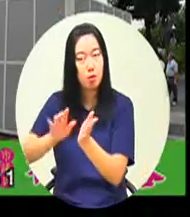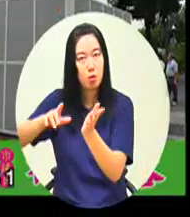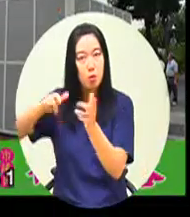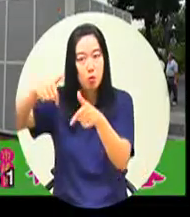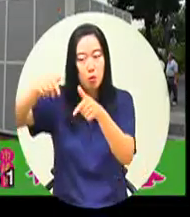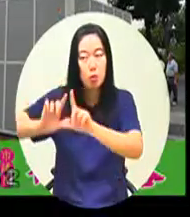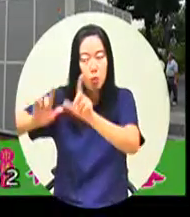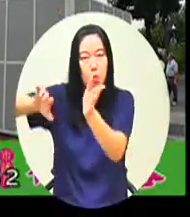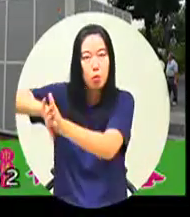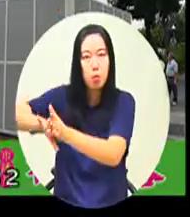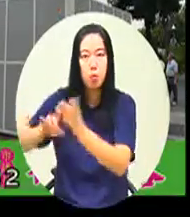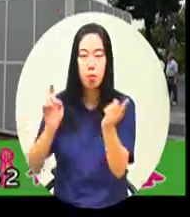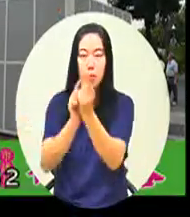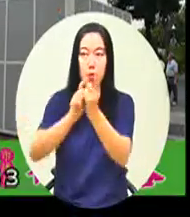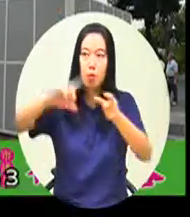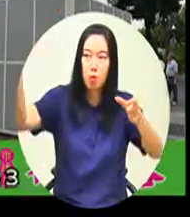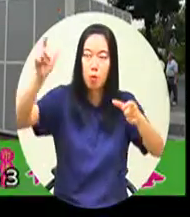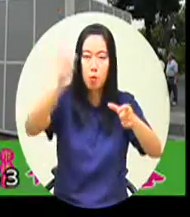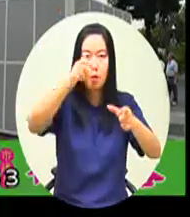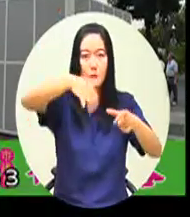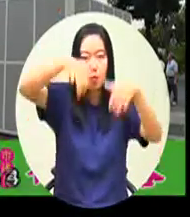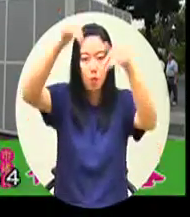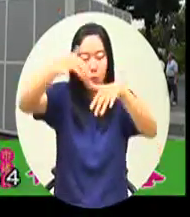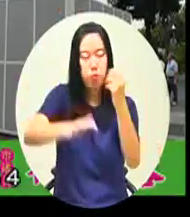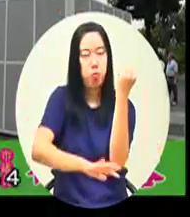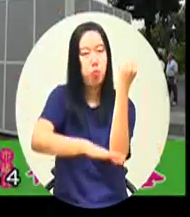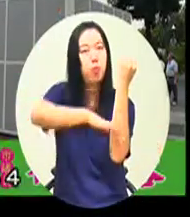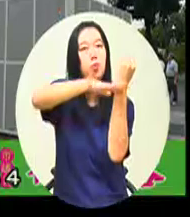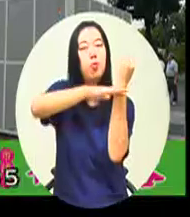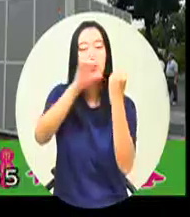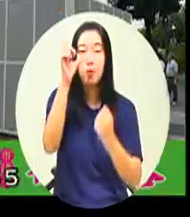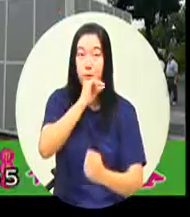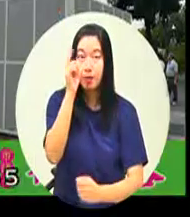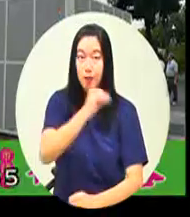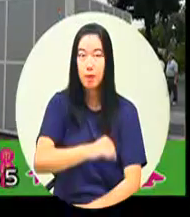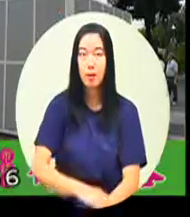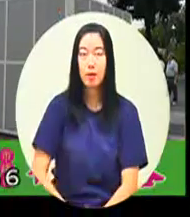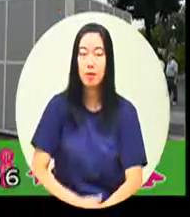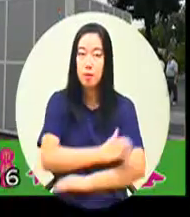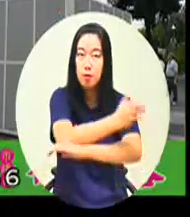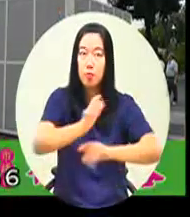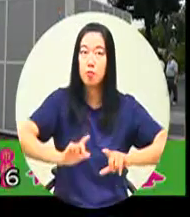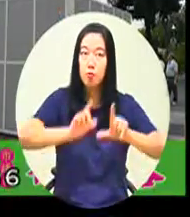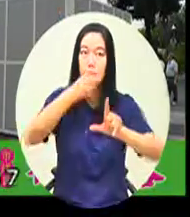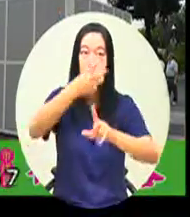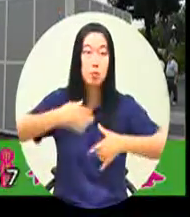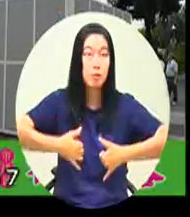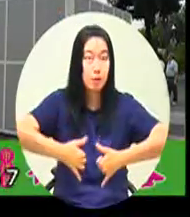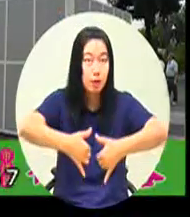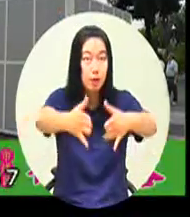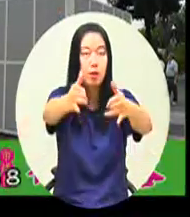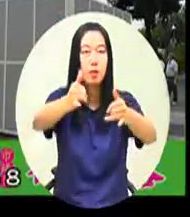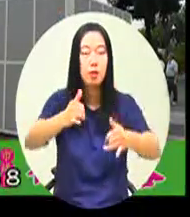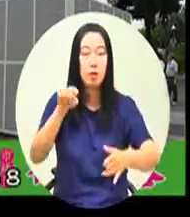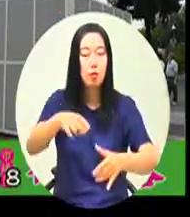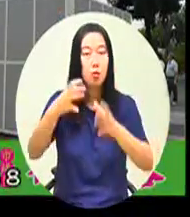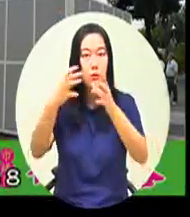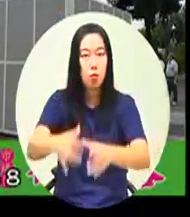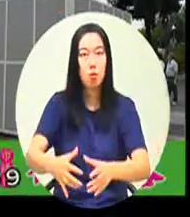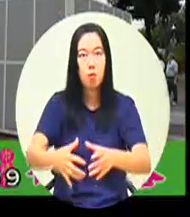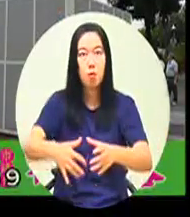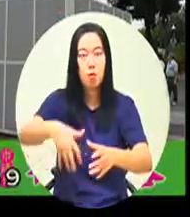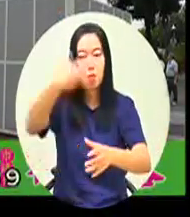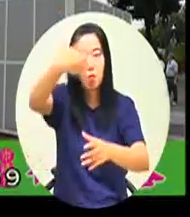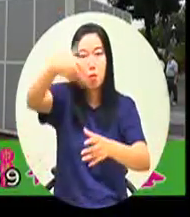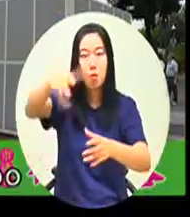大雨涨潮必淹水那我们镇东三街它设置的闸门式的抽